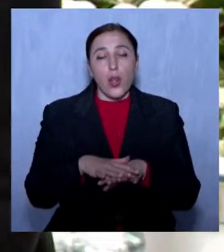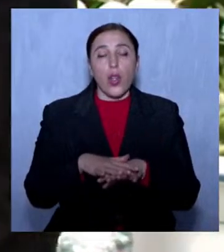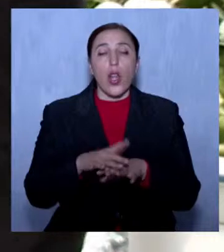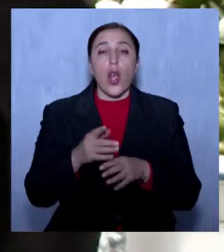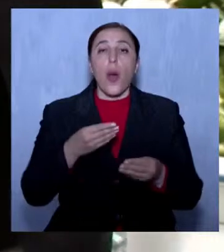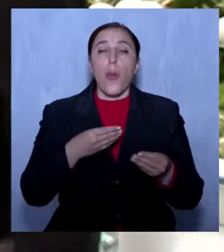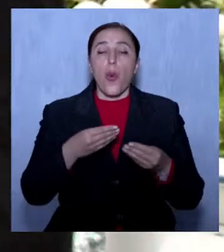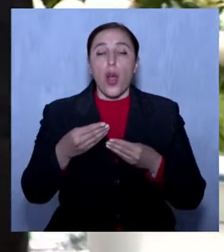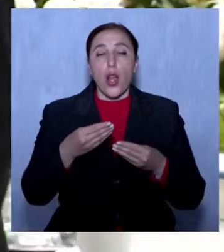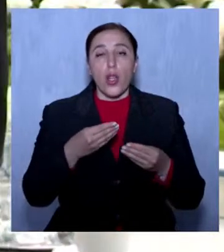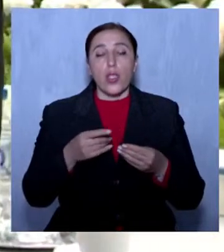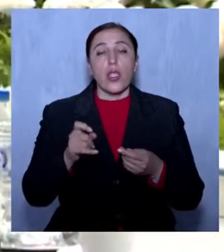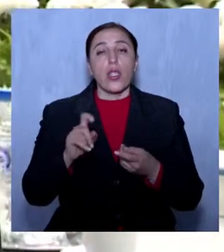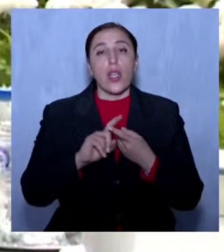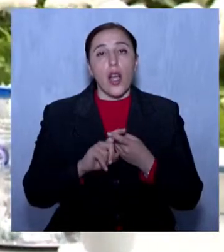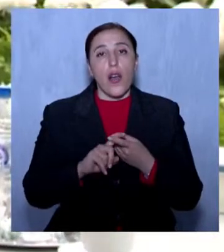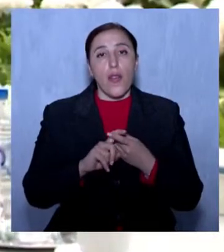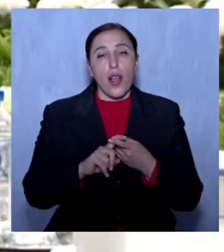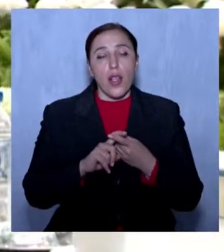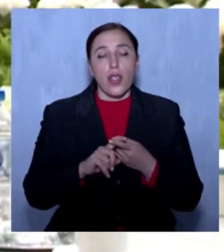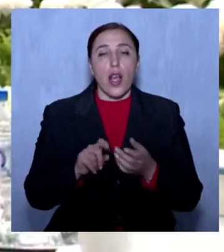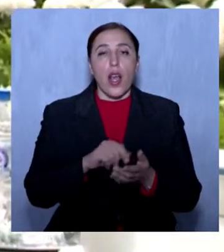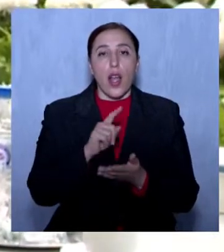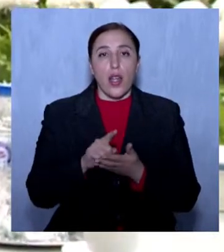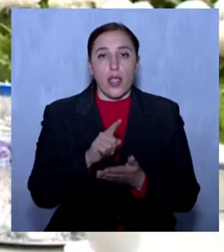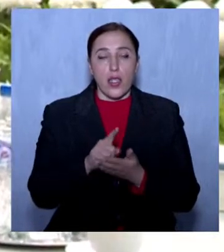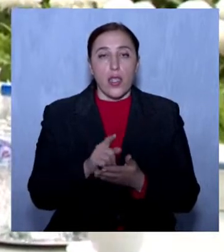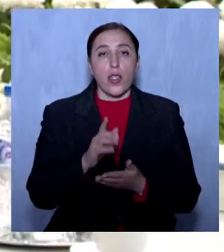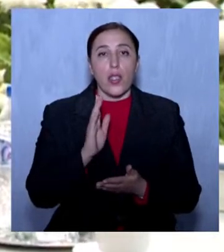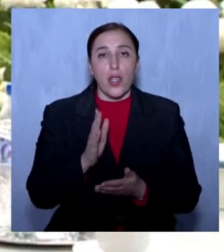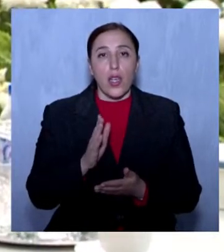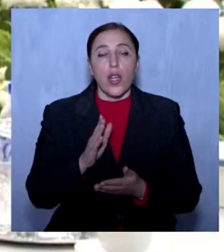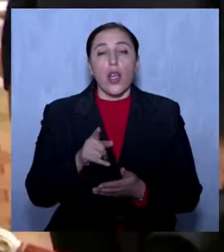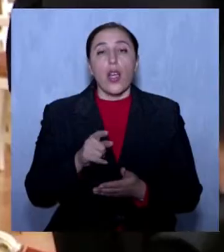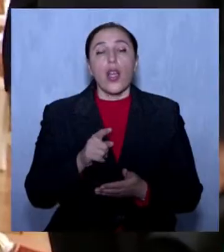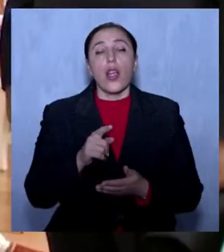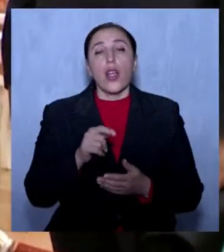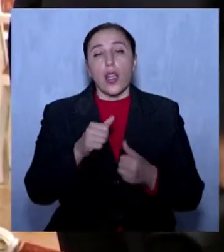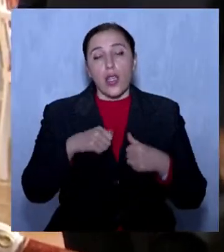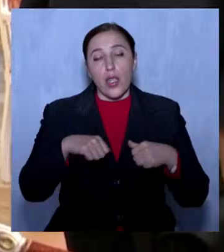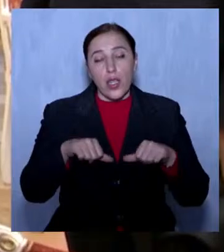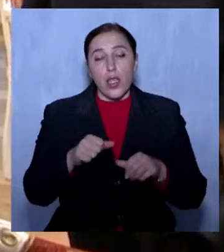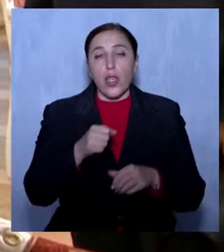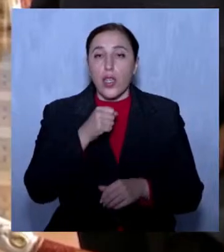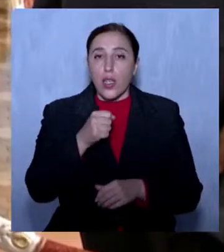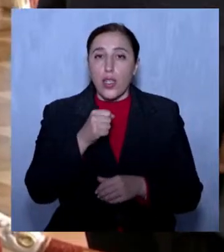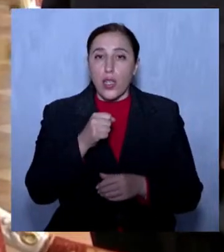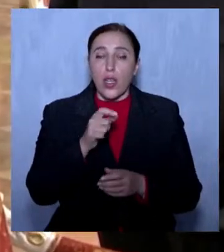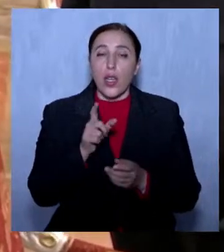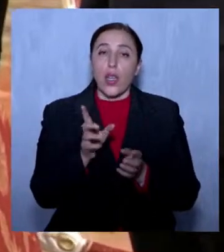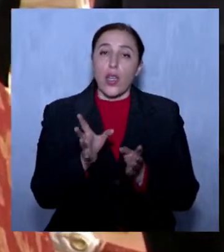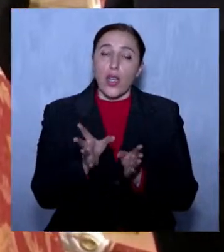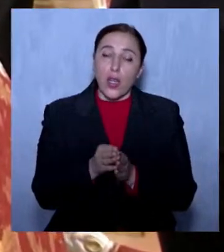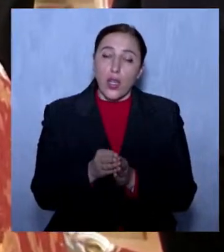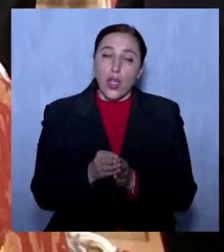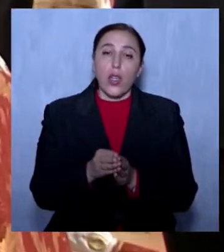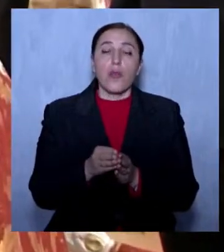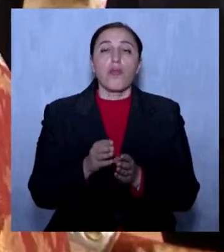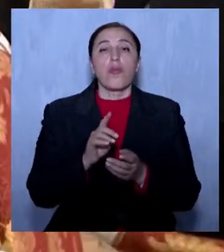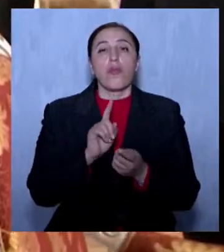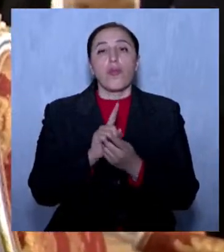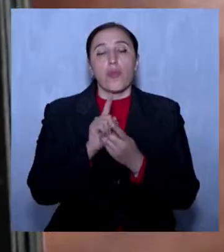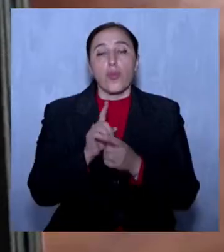փող գործակցությանը առնչվող արդիական հարցեր։ Մամուլի ասուլիս կամ հայտարարություն բանակցություններից հետո նախատեսված